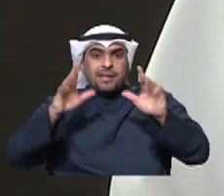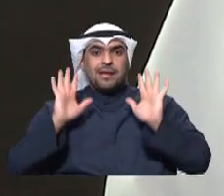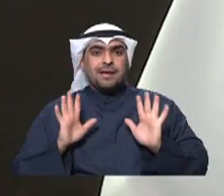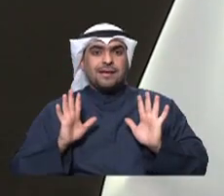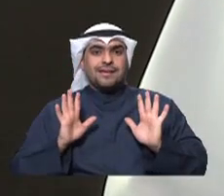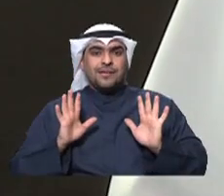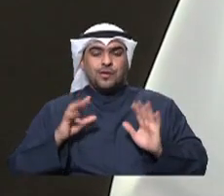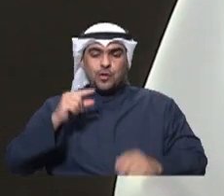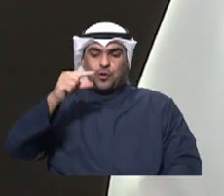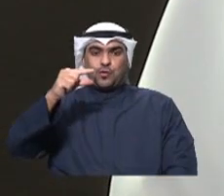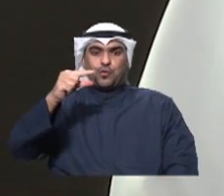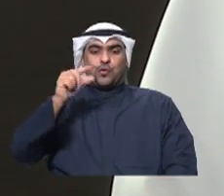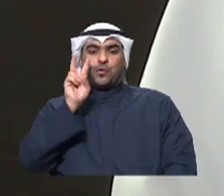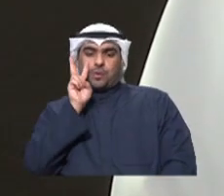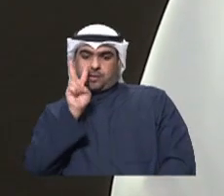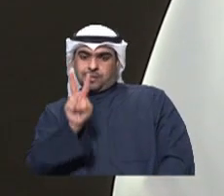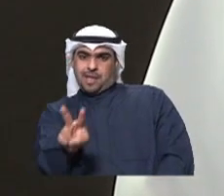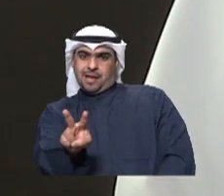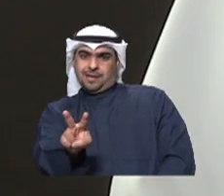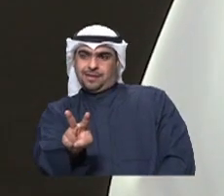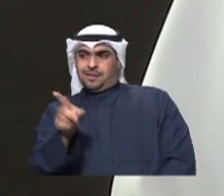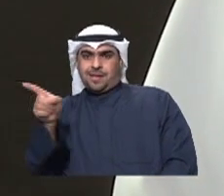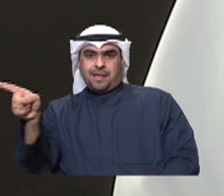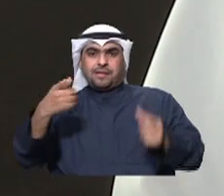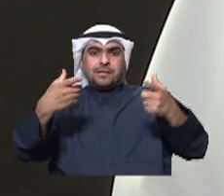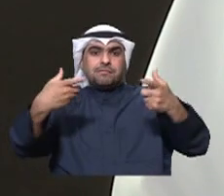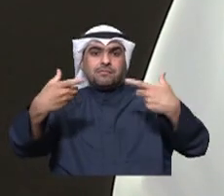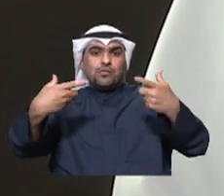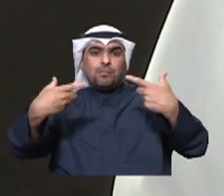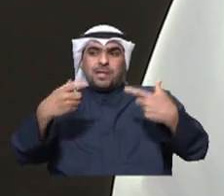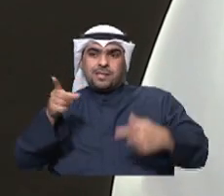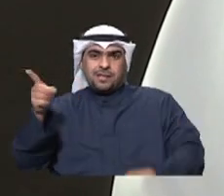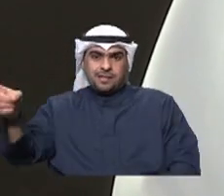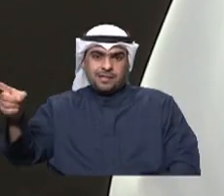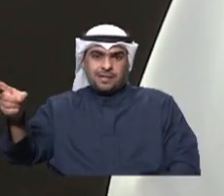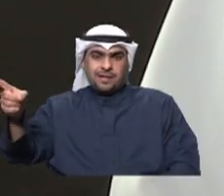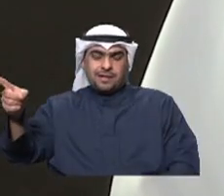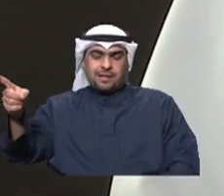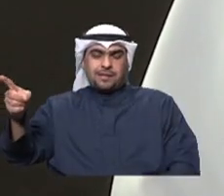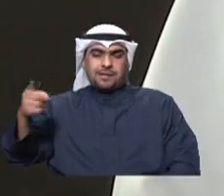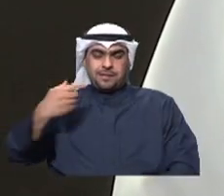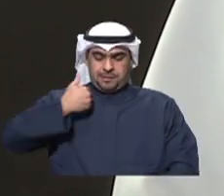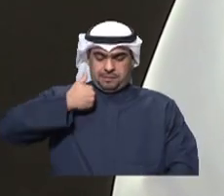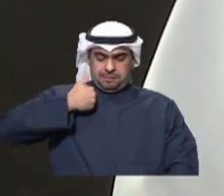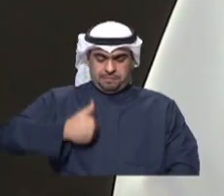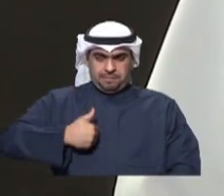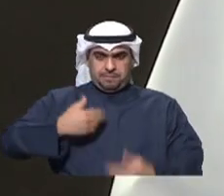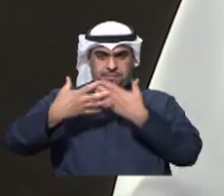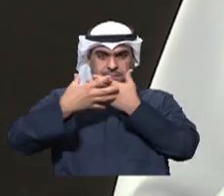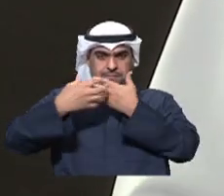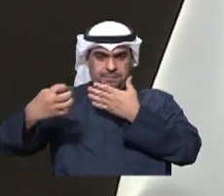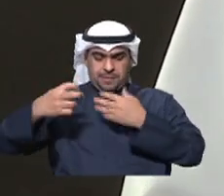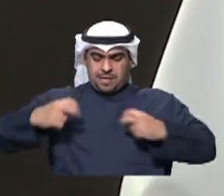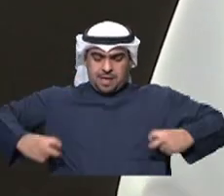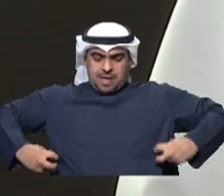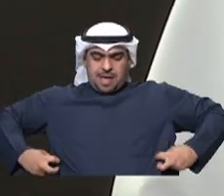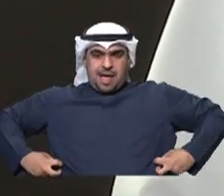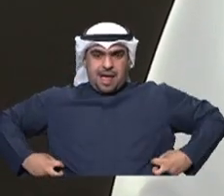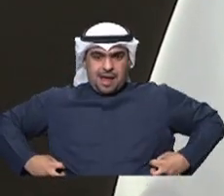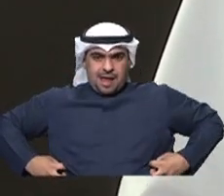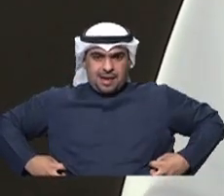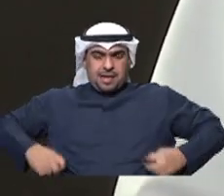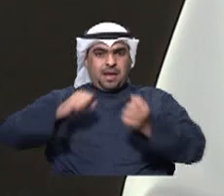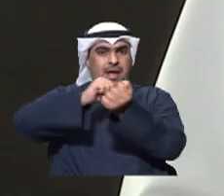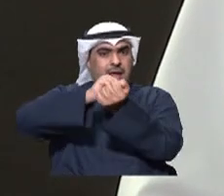في إجراء العمليات الجراحية الكبرى مثل الاستئصال الجذري للبروستاتا، استئصال أورام من الكلية أو استئصال الجذري